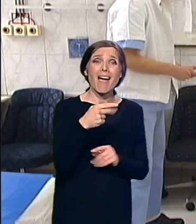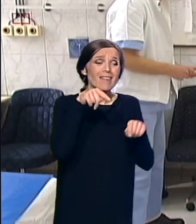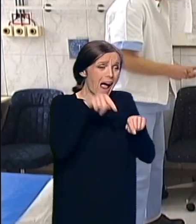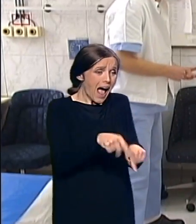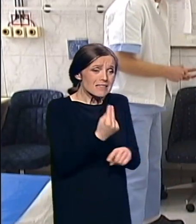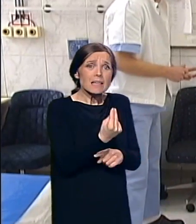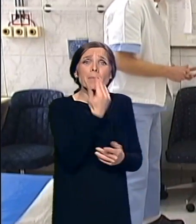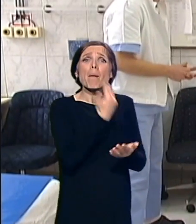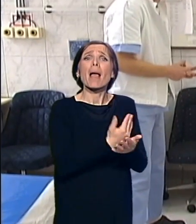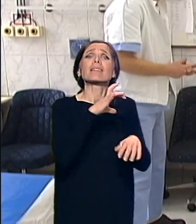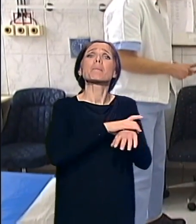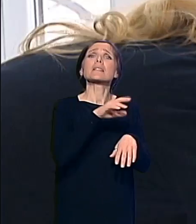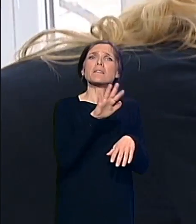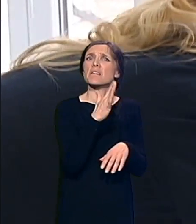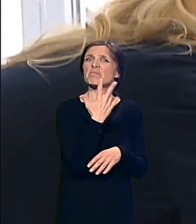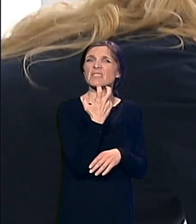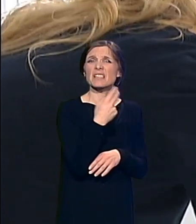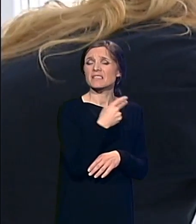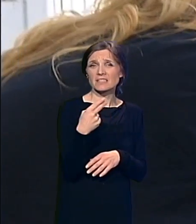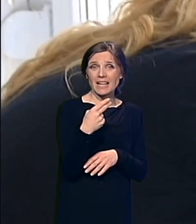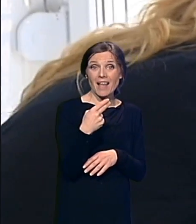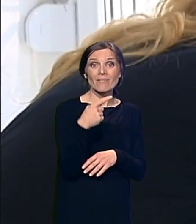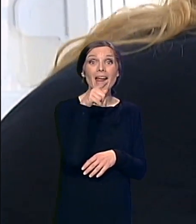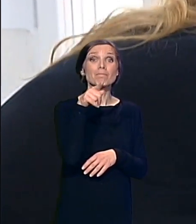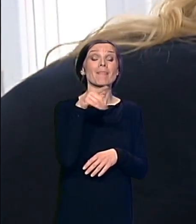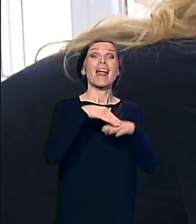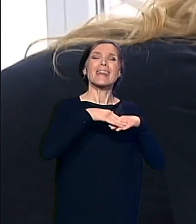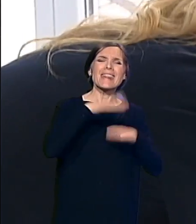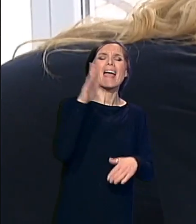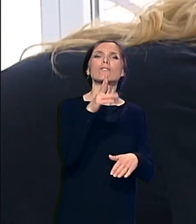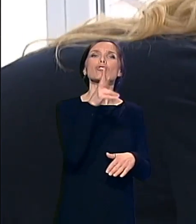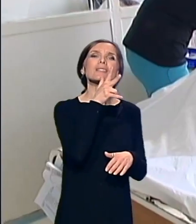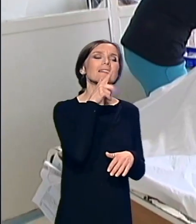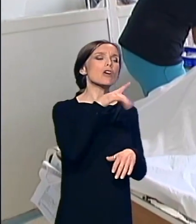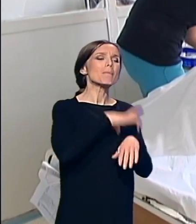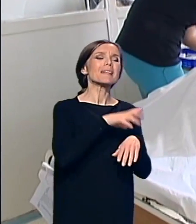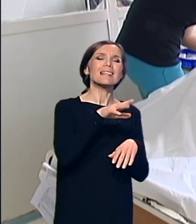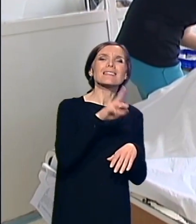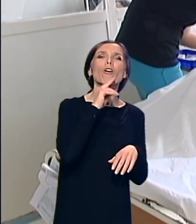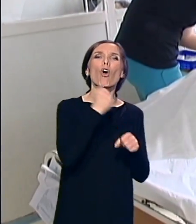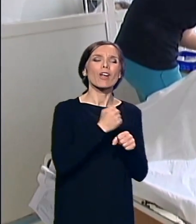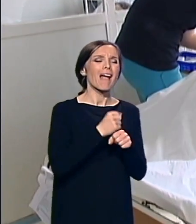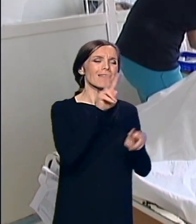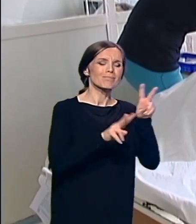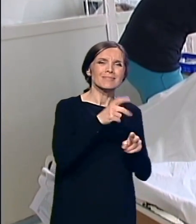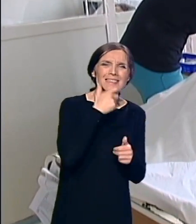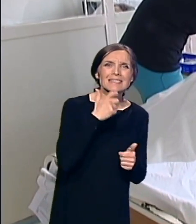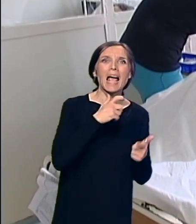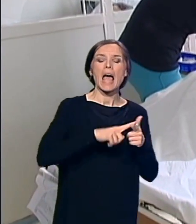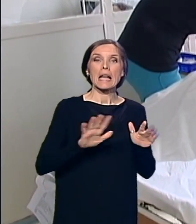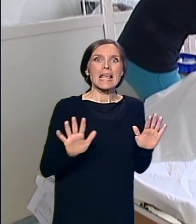evra. Najtraženije su one sestre koje se bave zdravstvenom i kućnom negom, gerontologijom, urgentnim